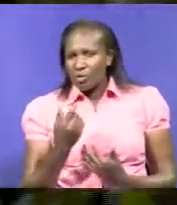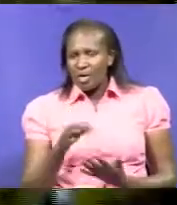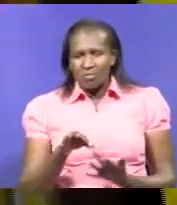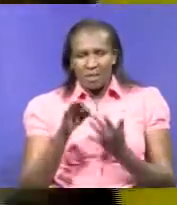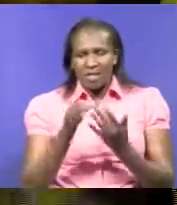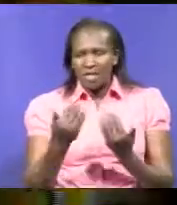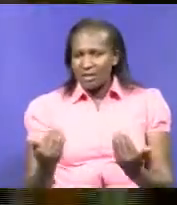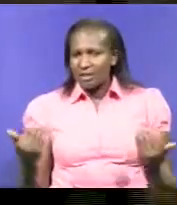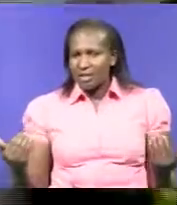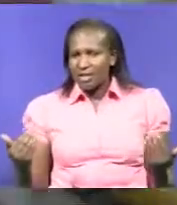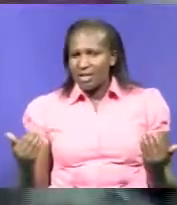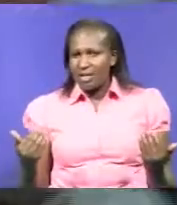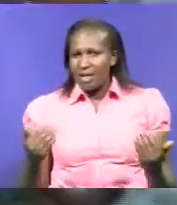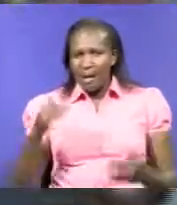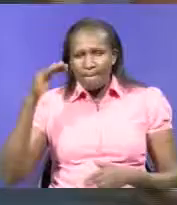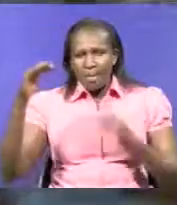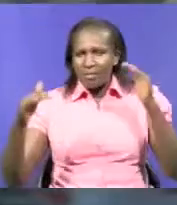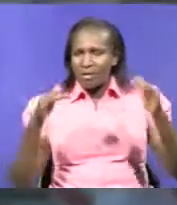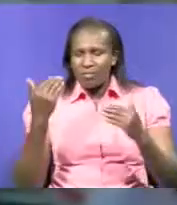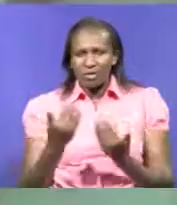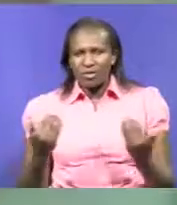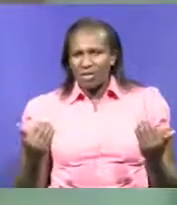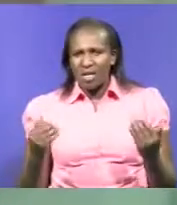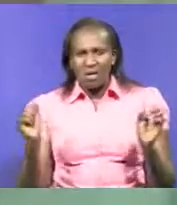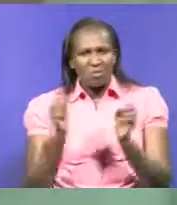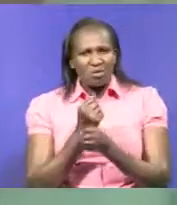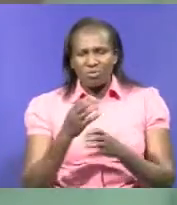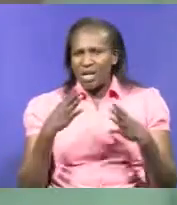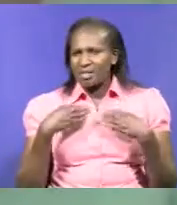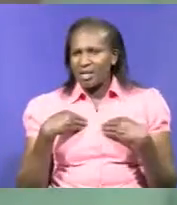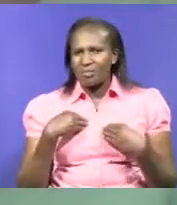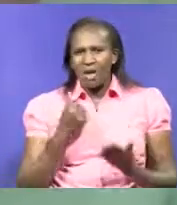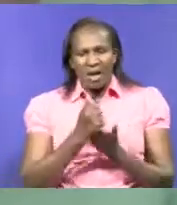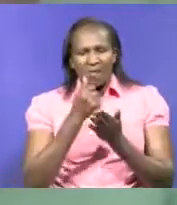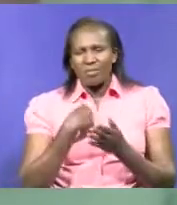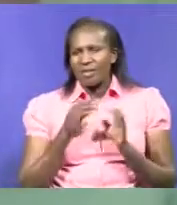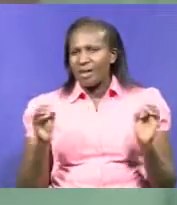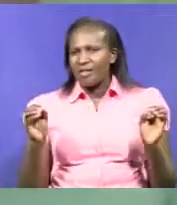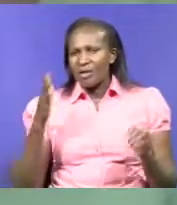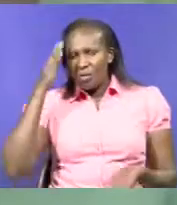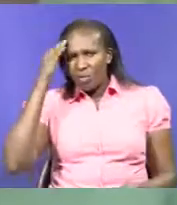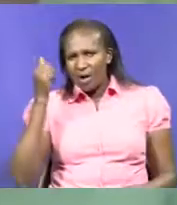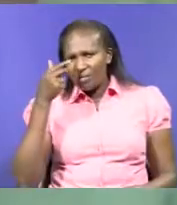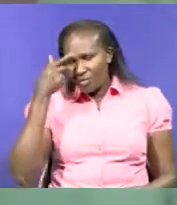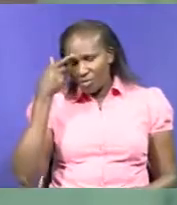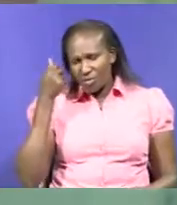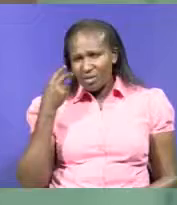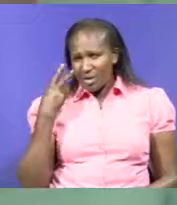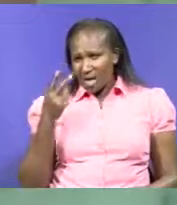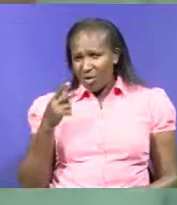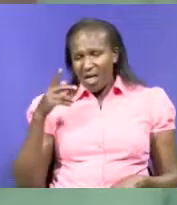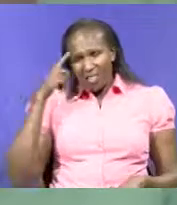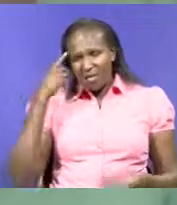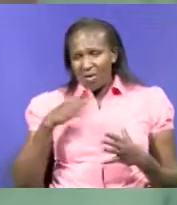watoto kama wale wakubwa waezi kubali hata kunisaidia kwa sababu wanaona watachekelewa na marika